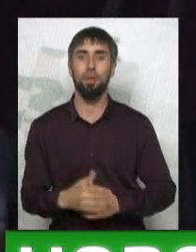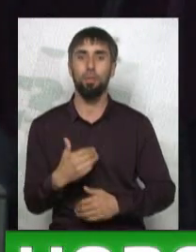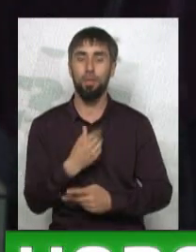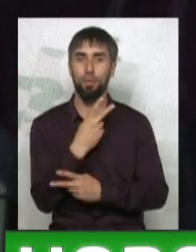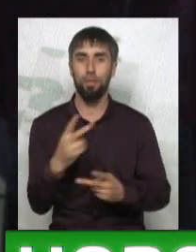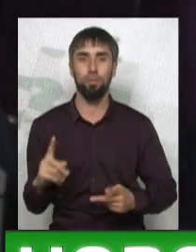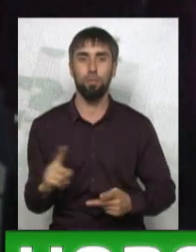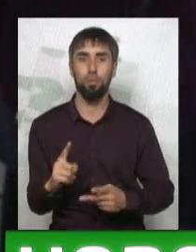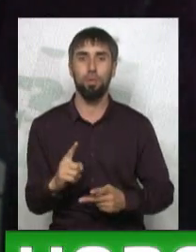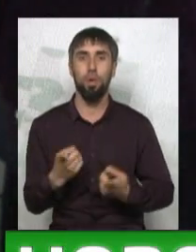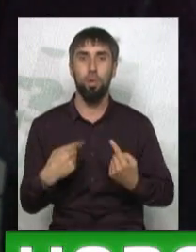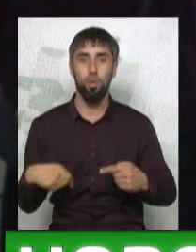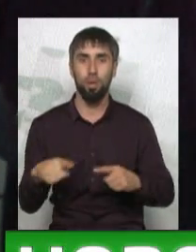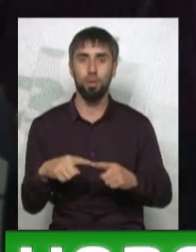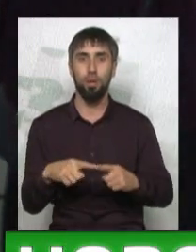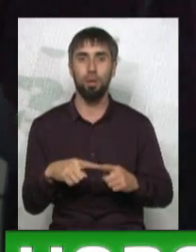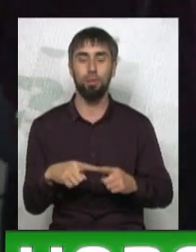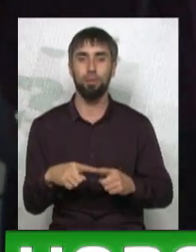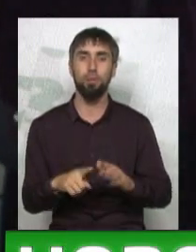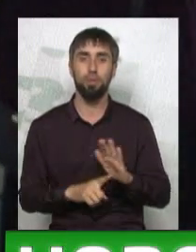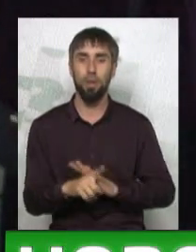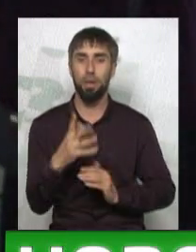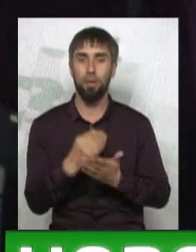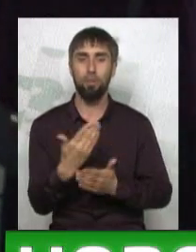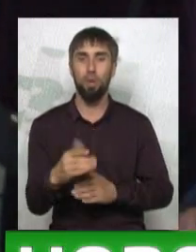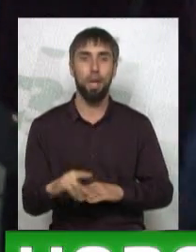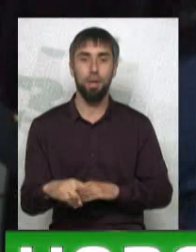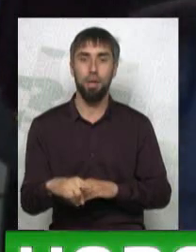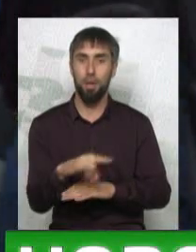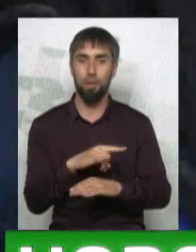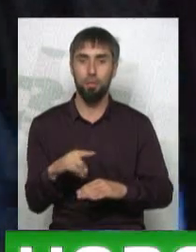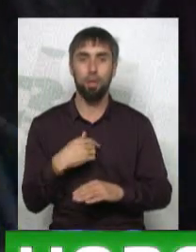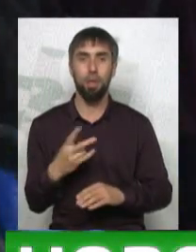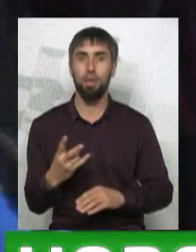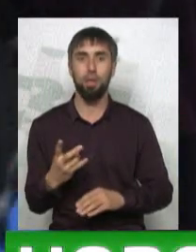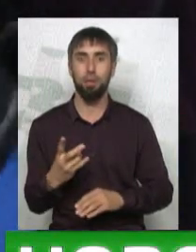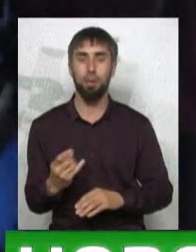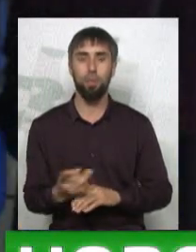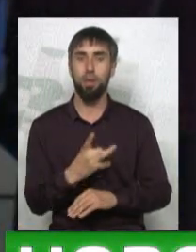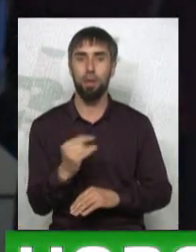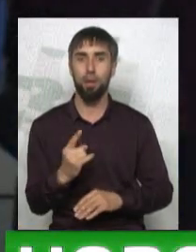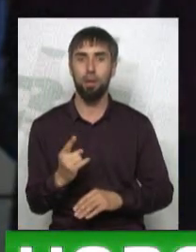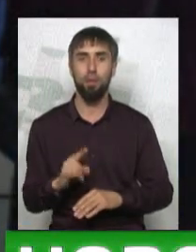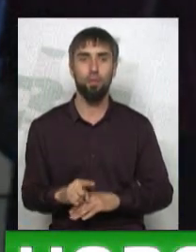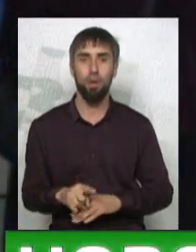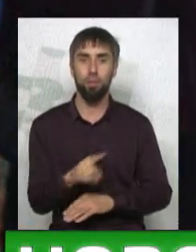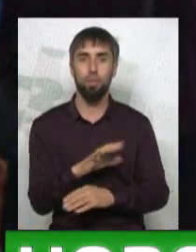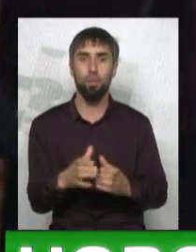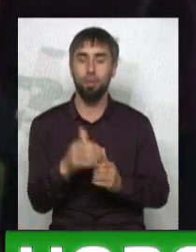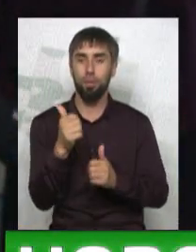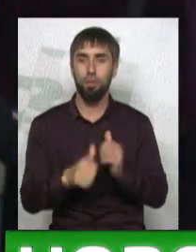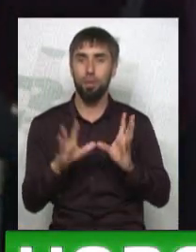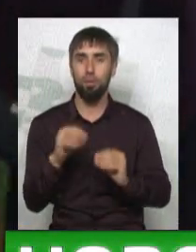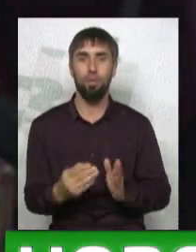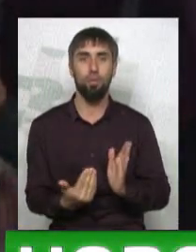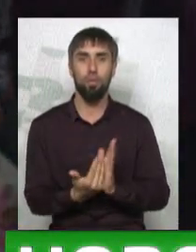видим, что организация, начиная вот с вашего аэропорта, я уже не первый раз вылетаю с группой, всегда все на